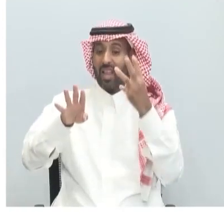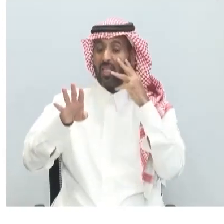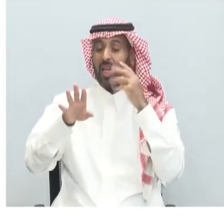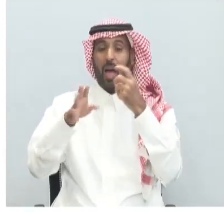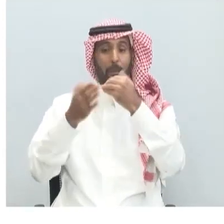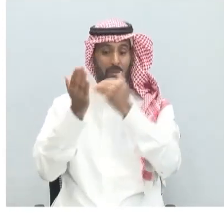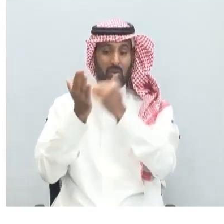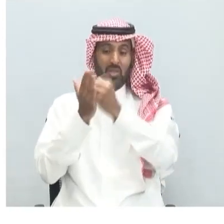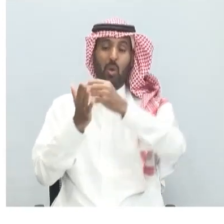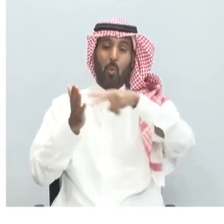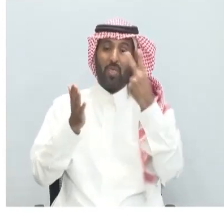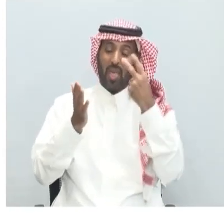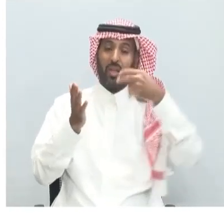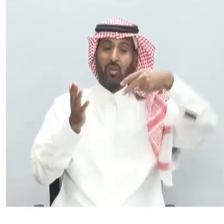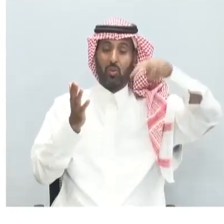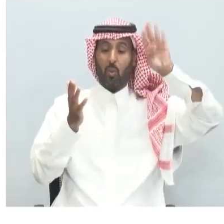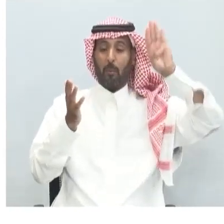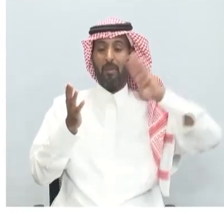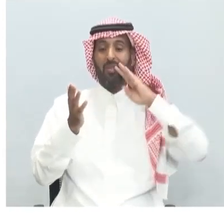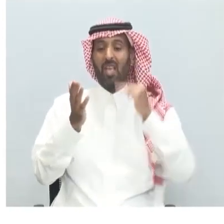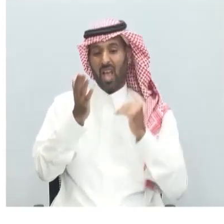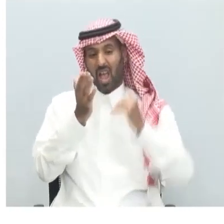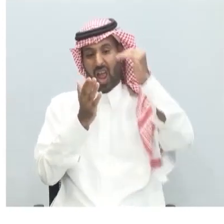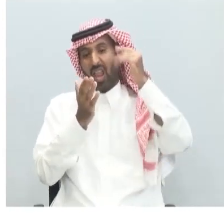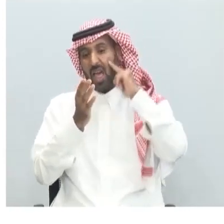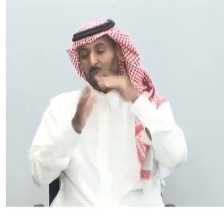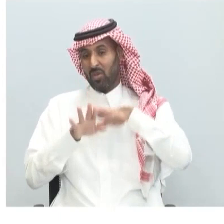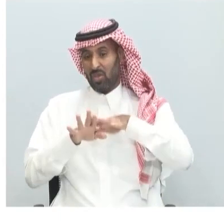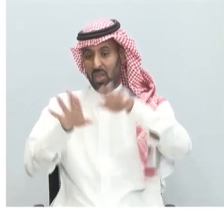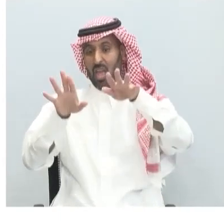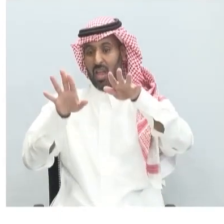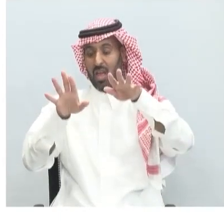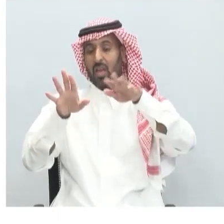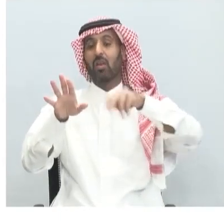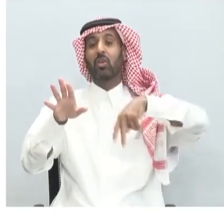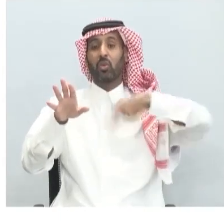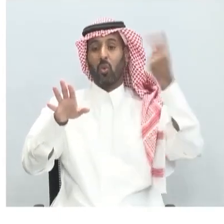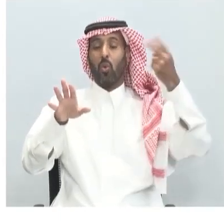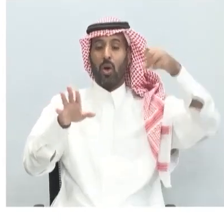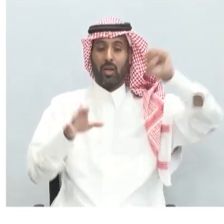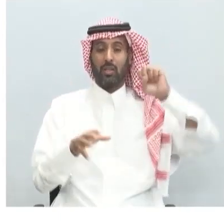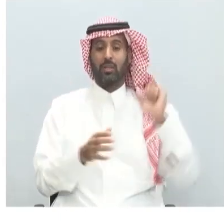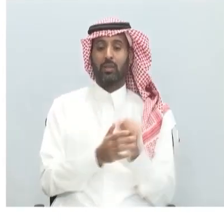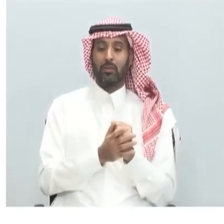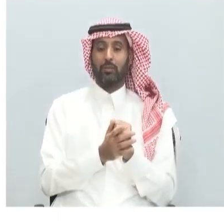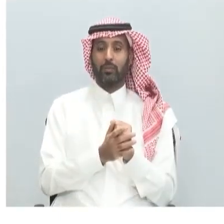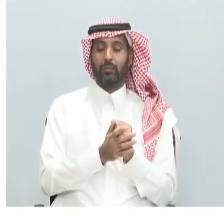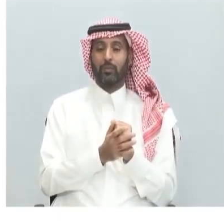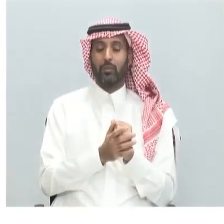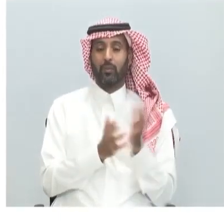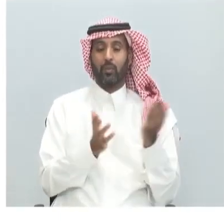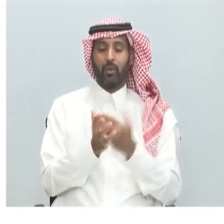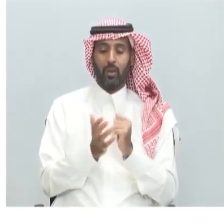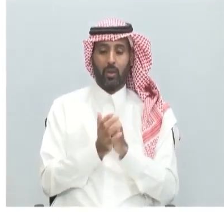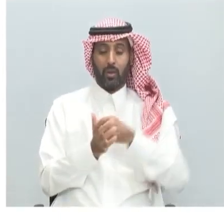الثاني الثانوي تو بي اعلى من المستوى الثانوي تو اس يعني